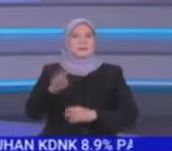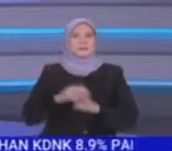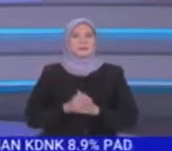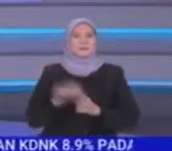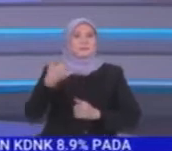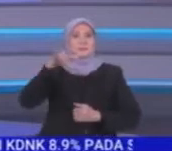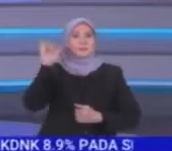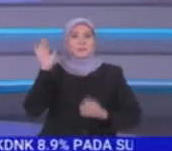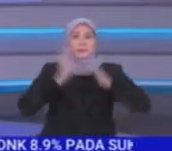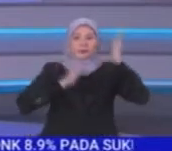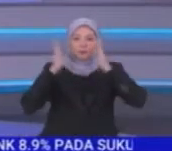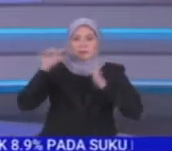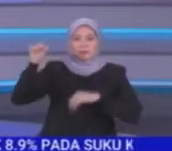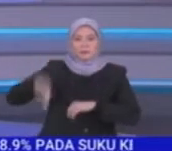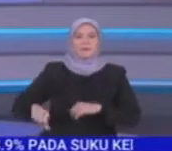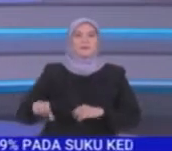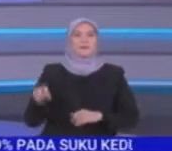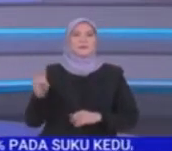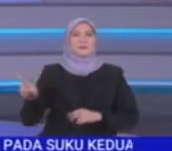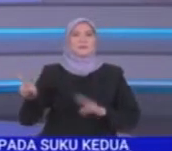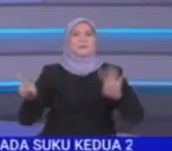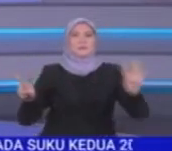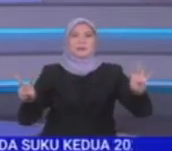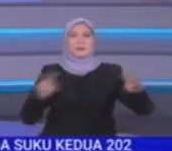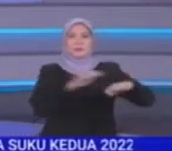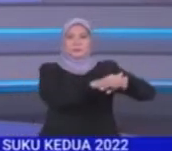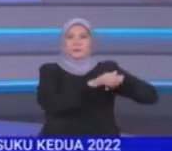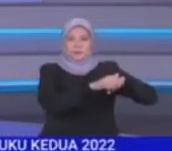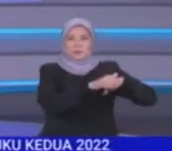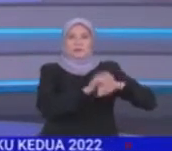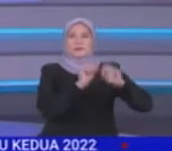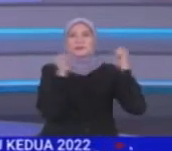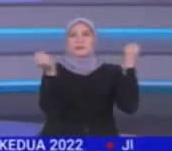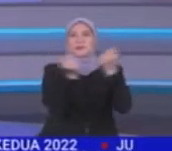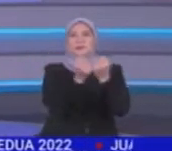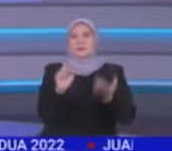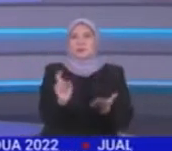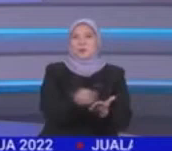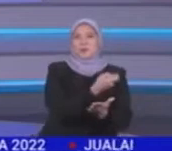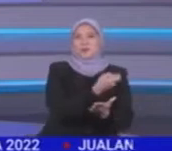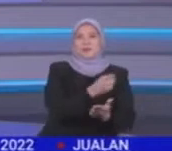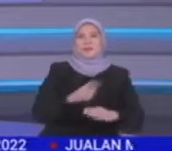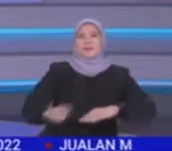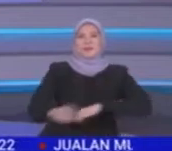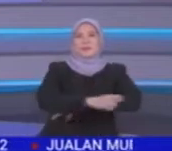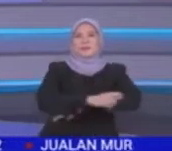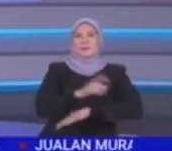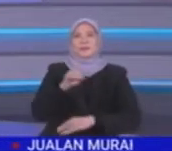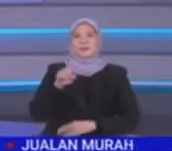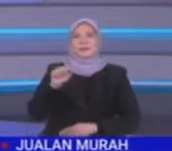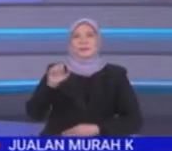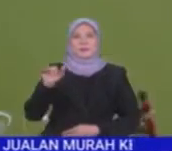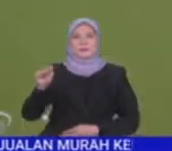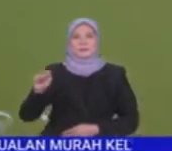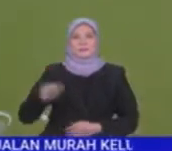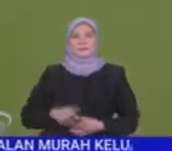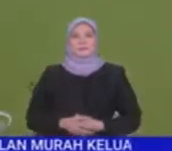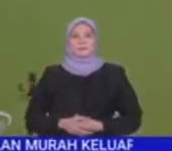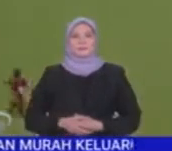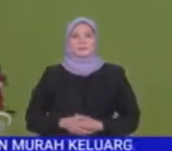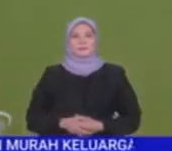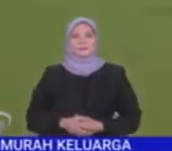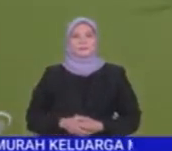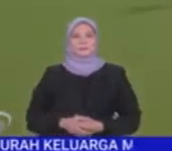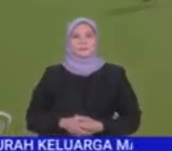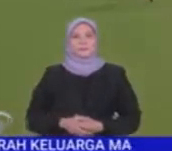Semalam, Malaysia tewas 2-4 menentang Great Britain di Stadium Hoki Taman Daya. Corak permainan